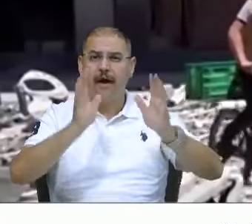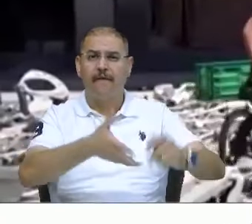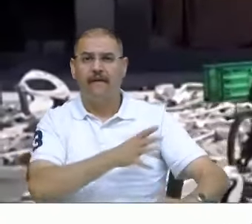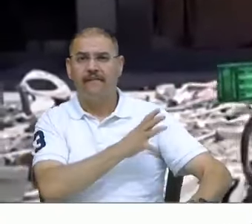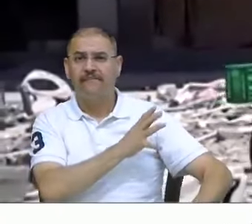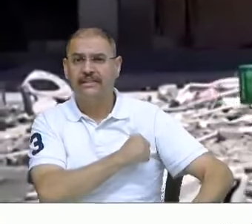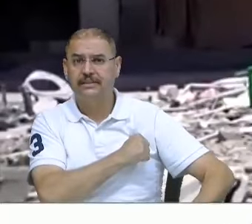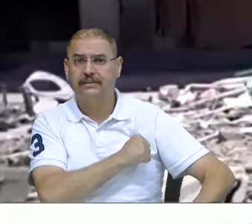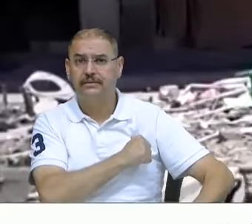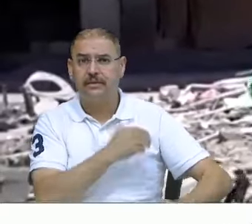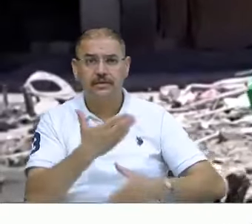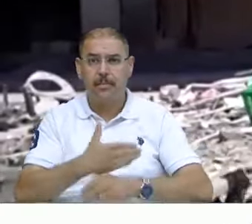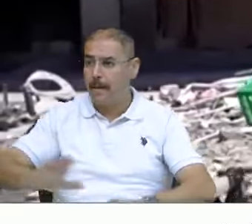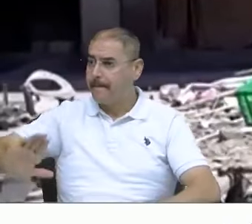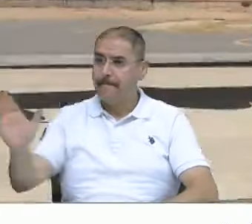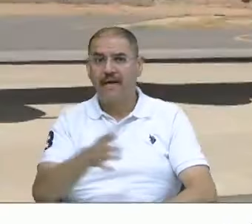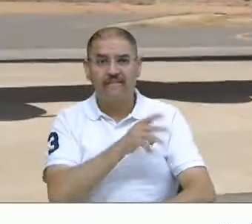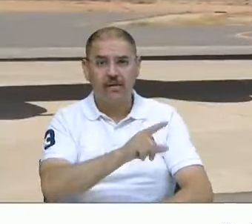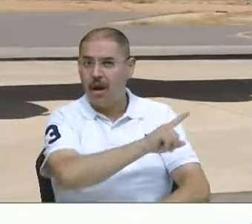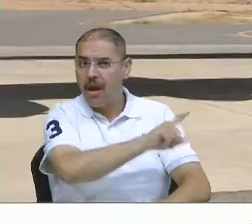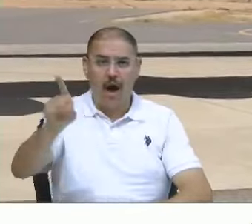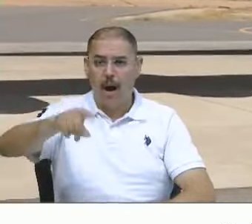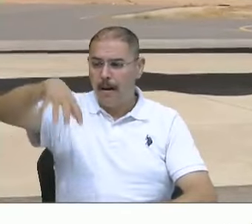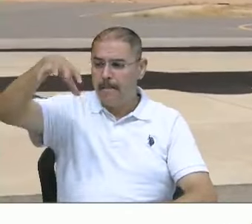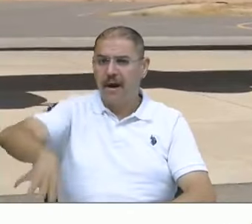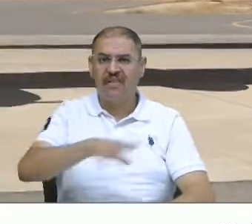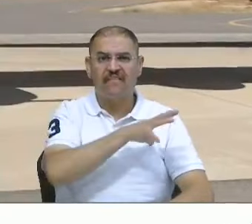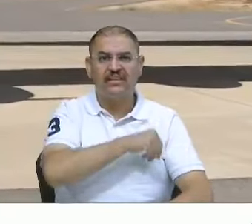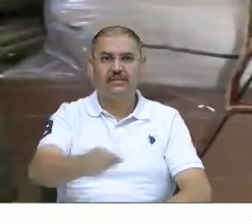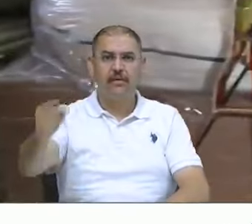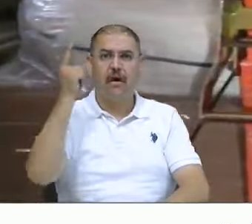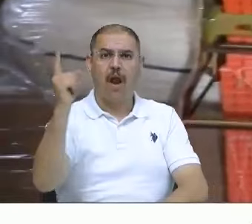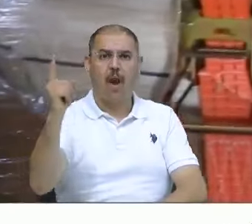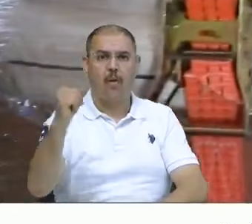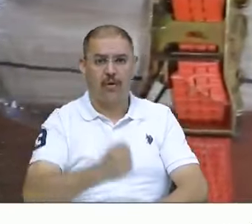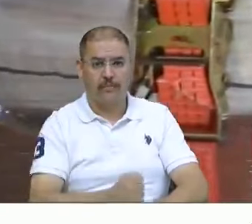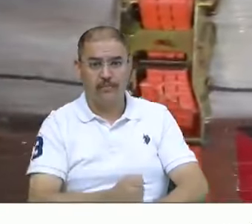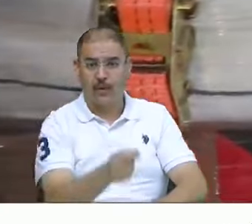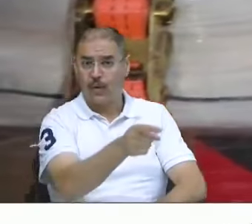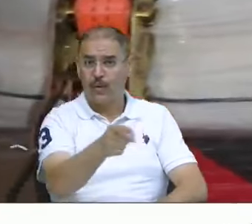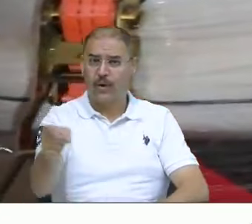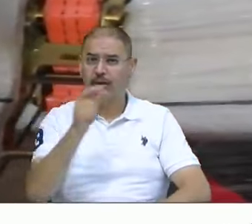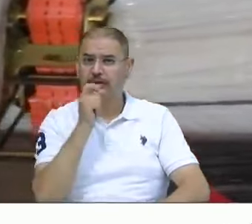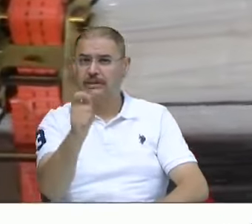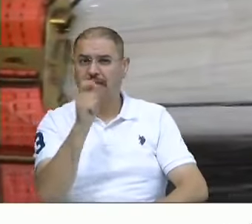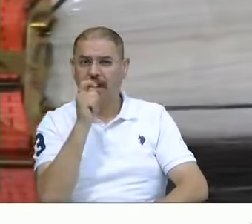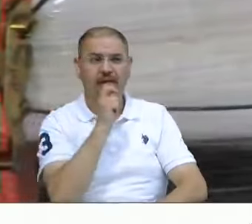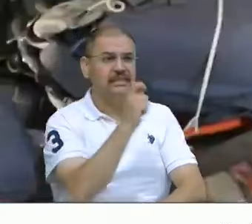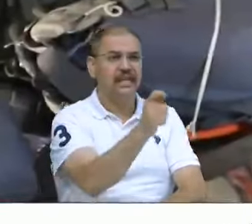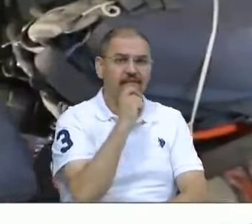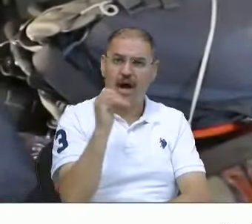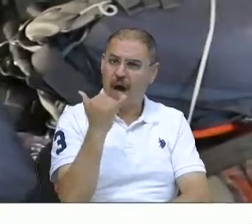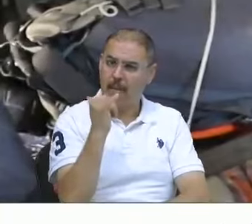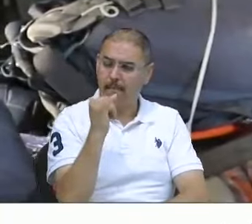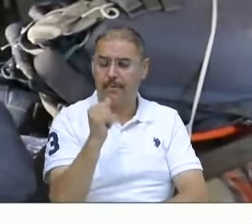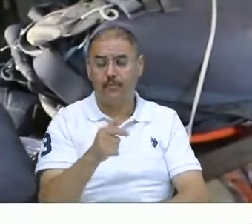وصولا لاقامه دولتهم المستقله ويؤكد دبلوماسيون وصحفيون عرب ب ان الجهود الاردنيه